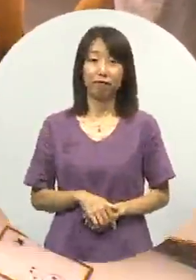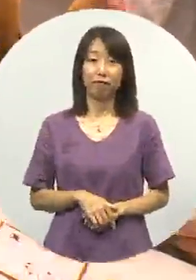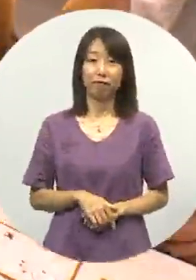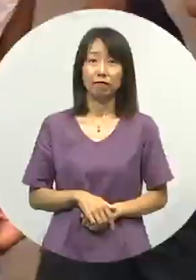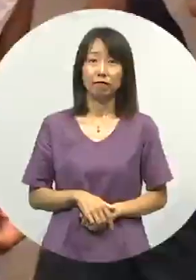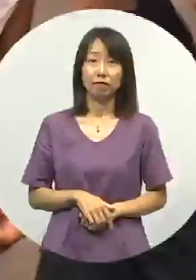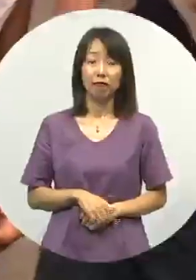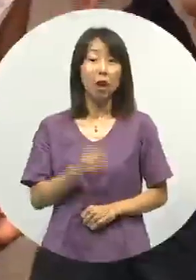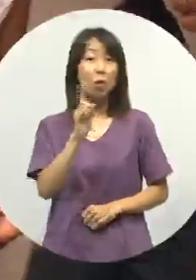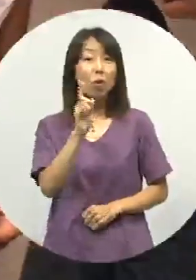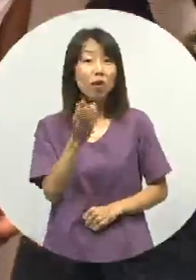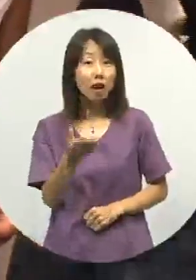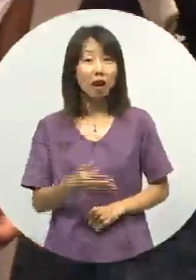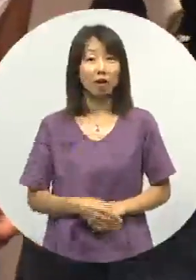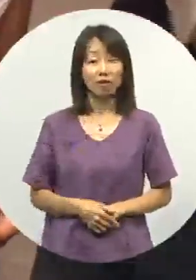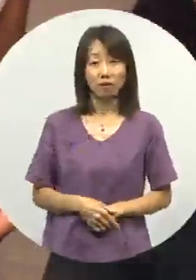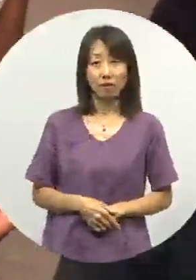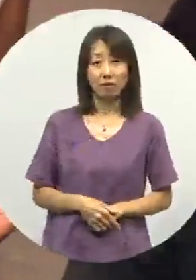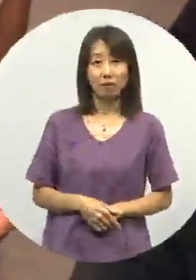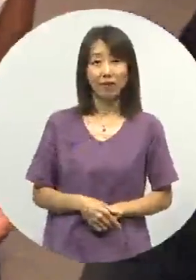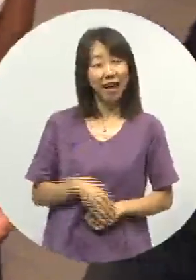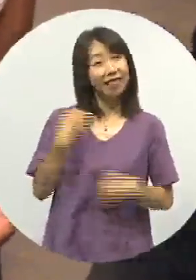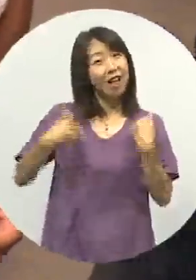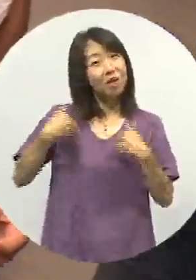初めて見てどうだった？